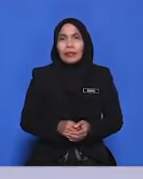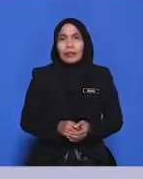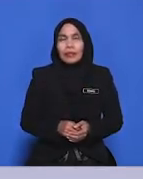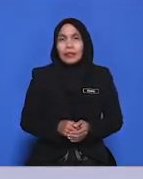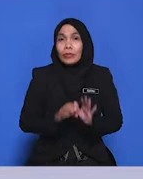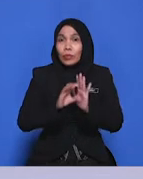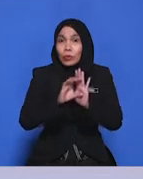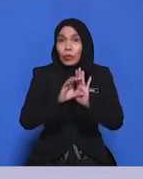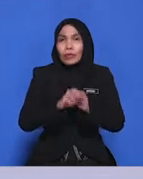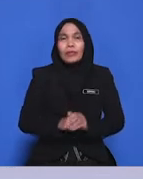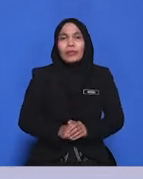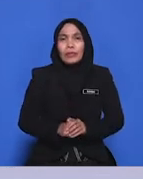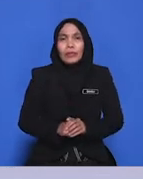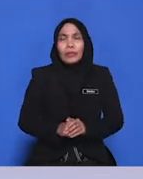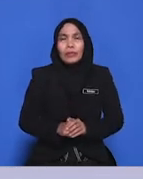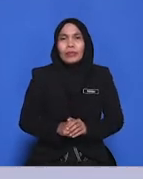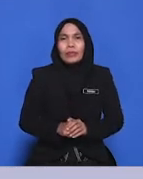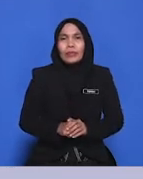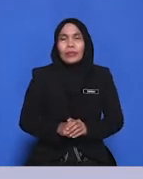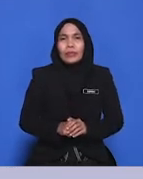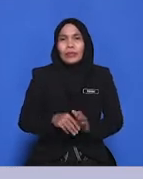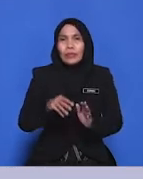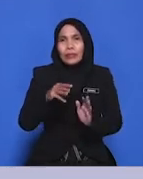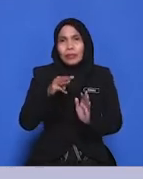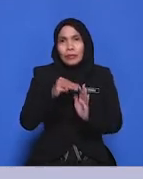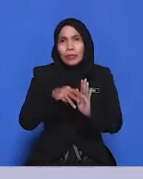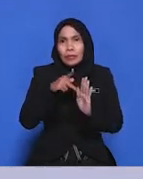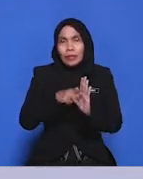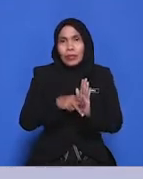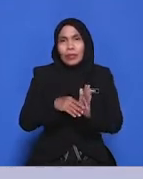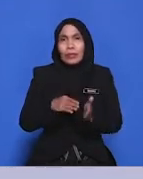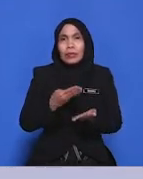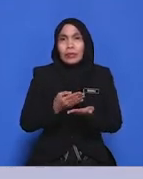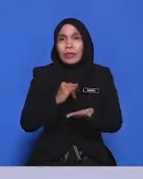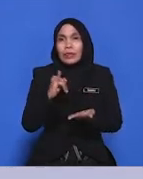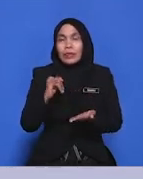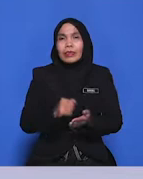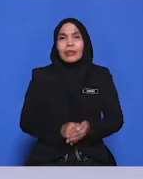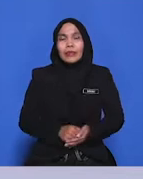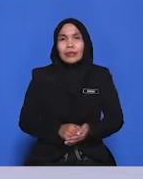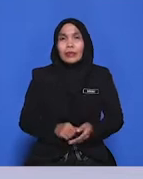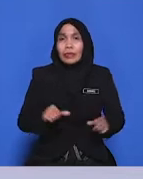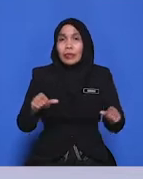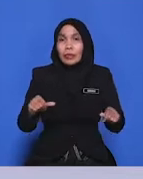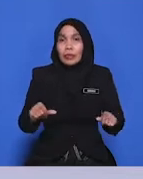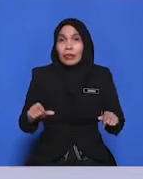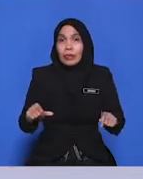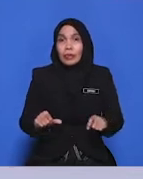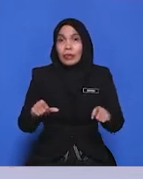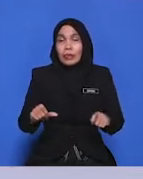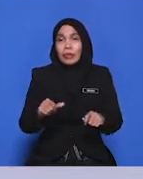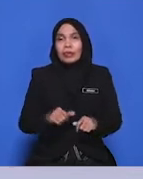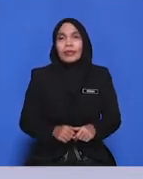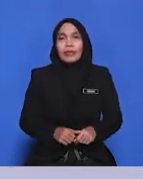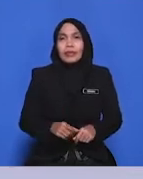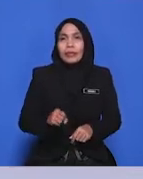ialah sesuatu perkara yang kita ubah ke arah kebaikan dengan penuh perancangan. Seperti memperbaiki